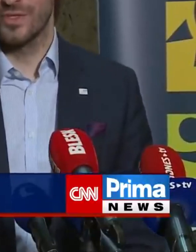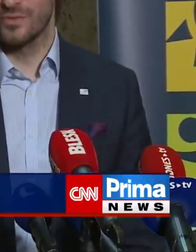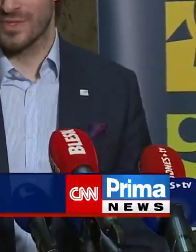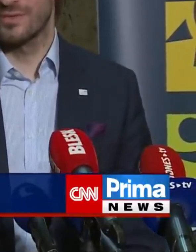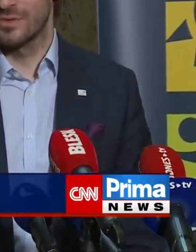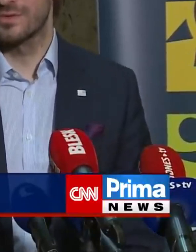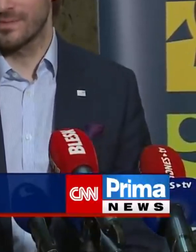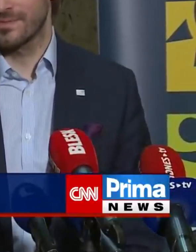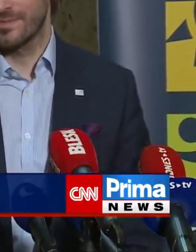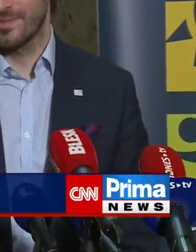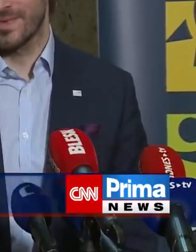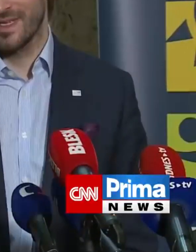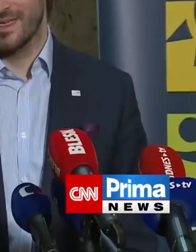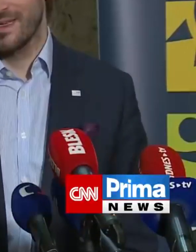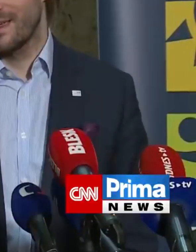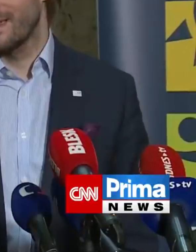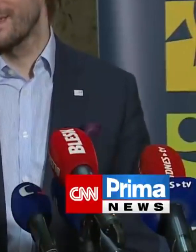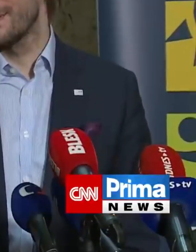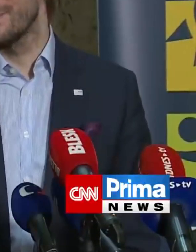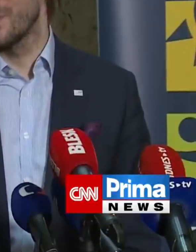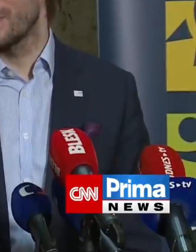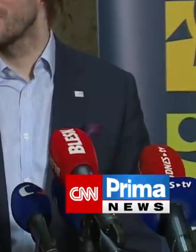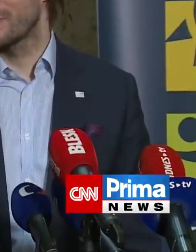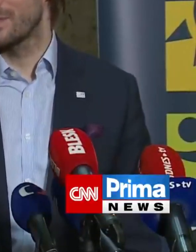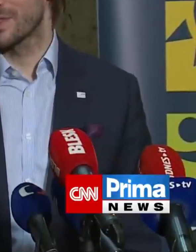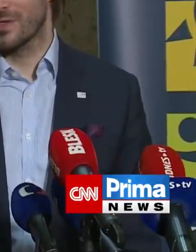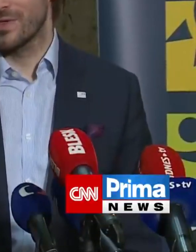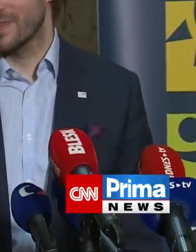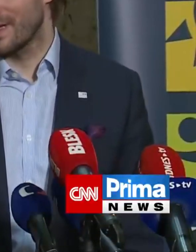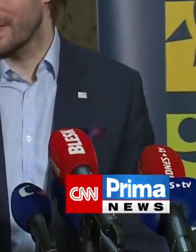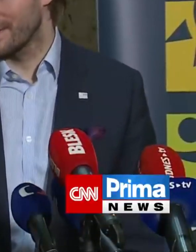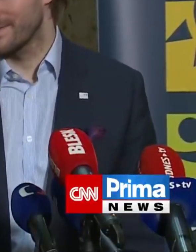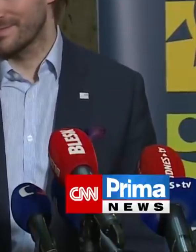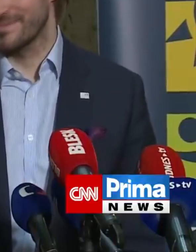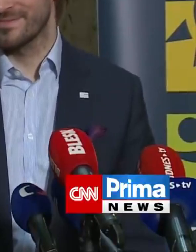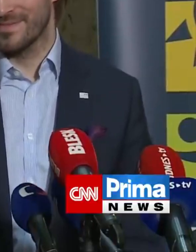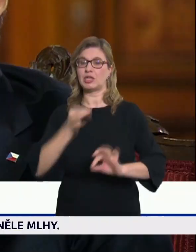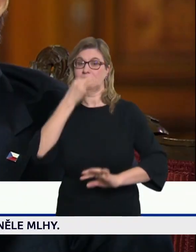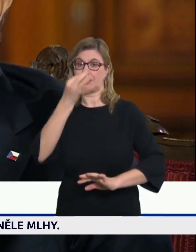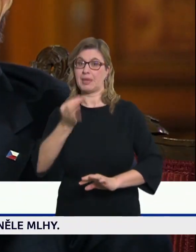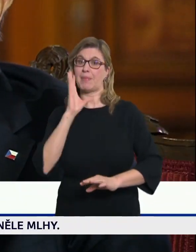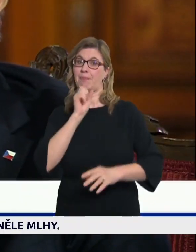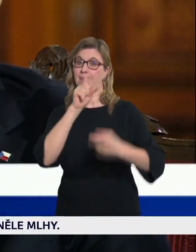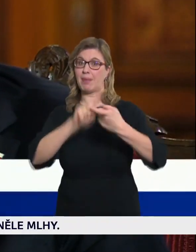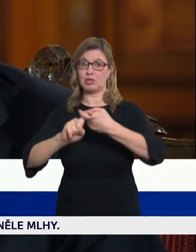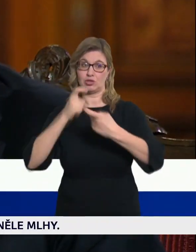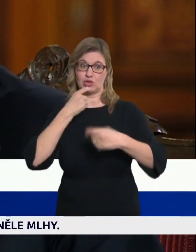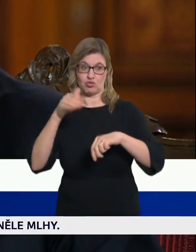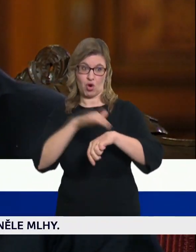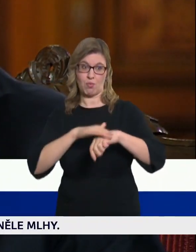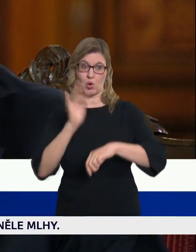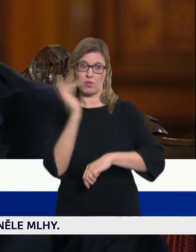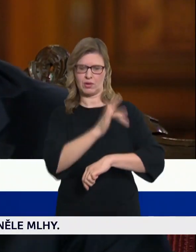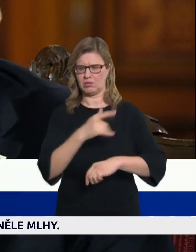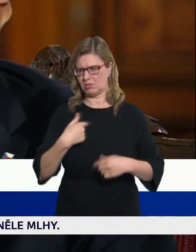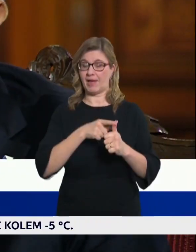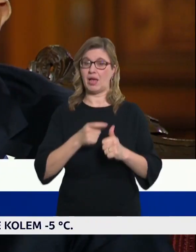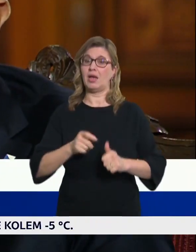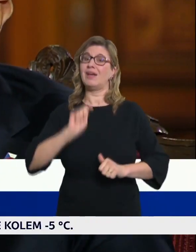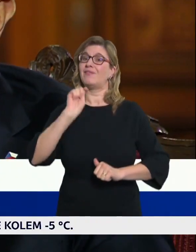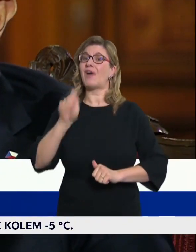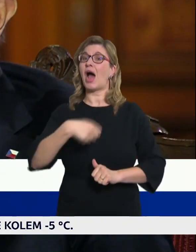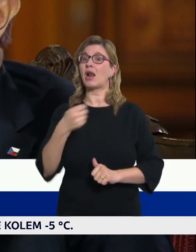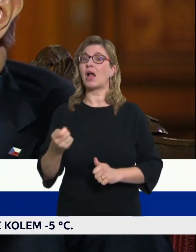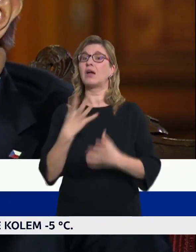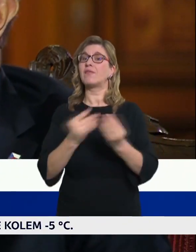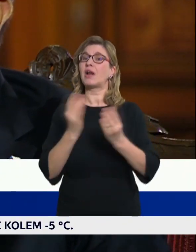Státního zdravotního ústavu. Ne, no. Od paní doktorky Mackové, no, která... No tak, tak to řekněte. Já teda nevidím důvod, proč by se omlouval.